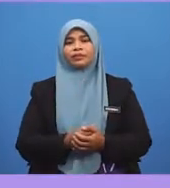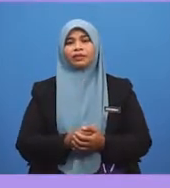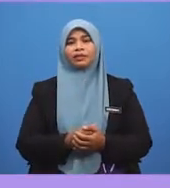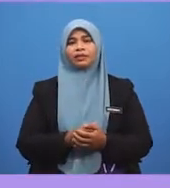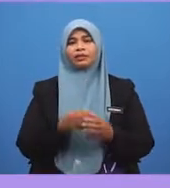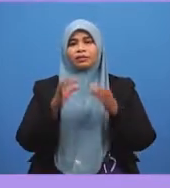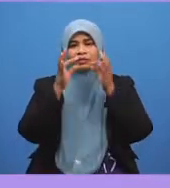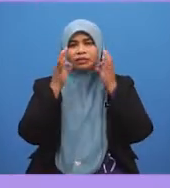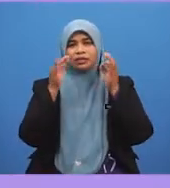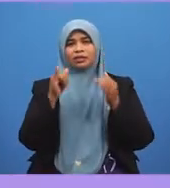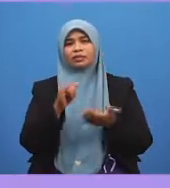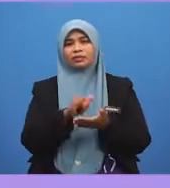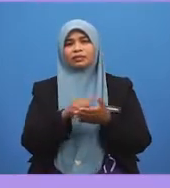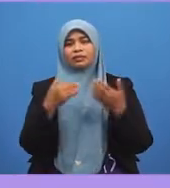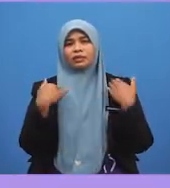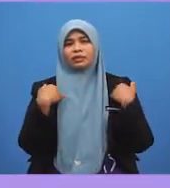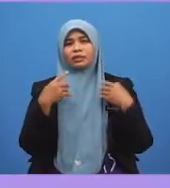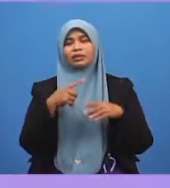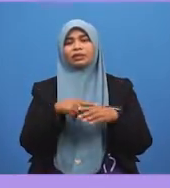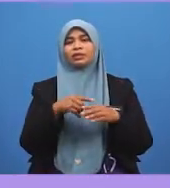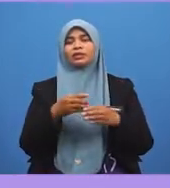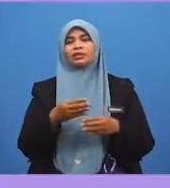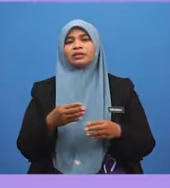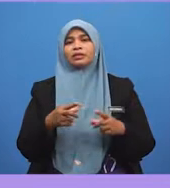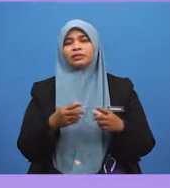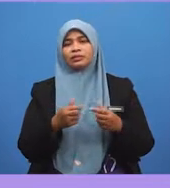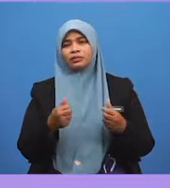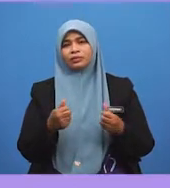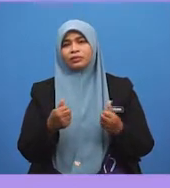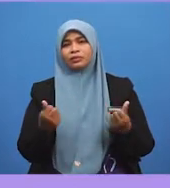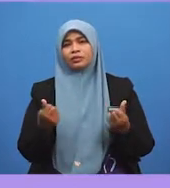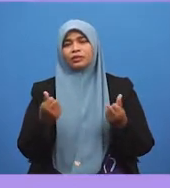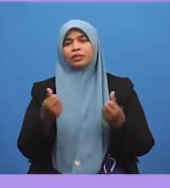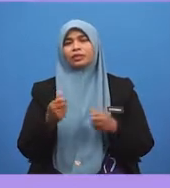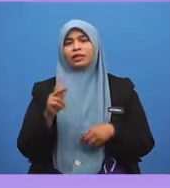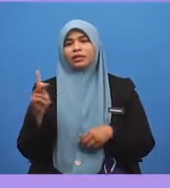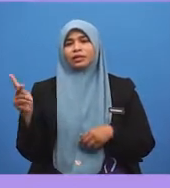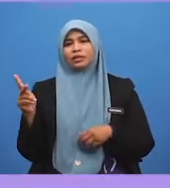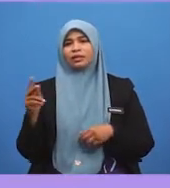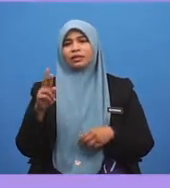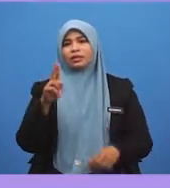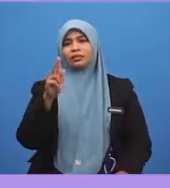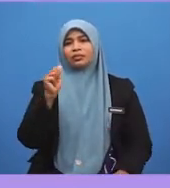Kucing itu berada di sudut kanan ruang tamu rumah.